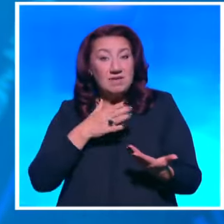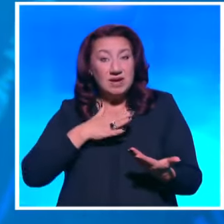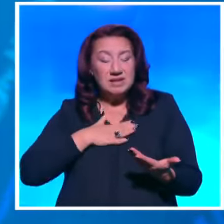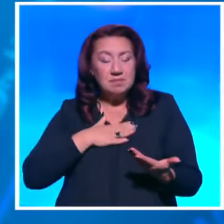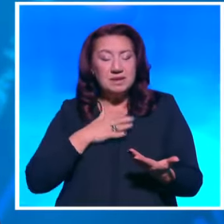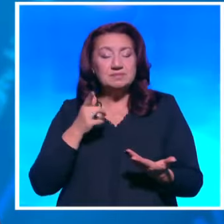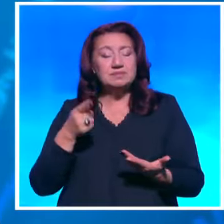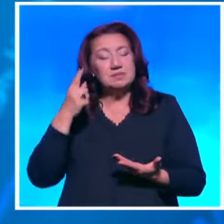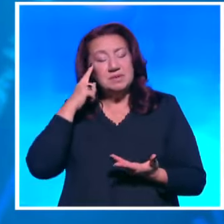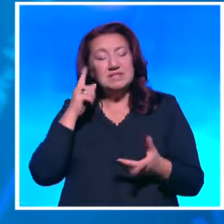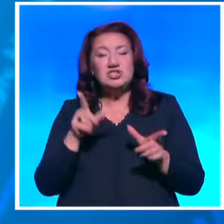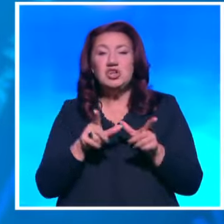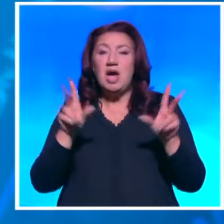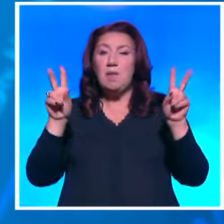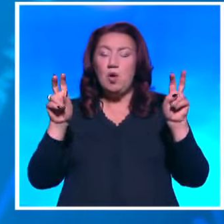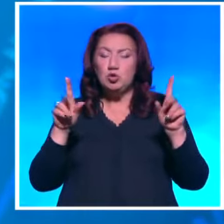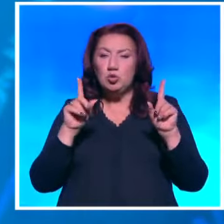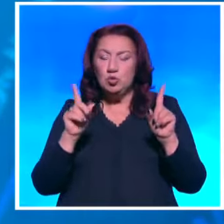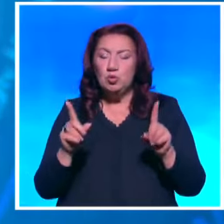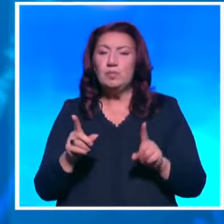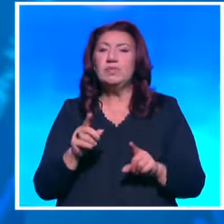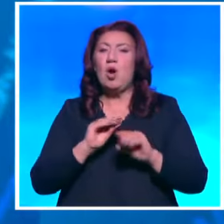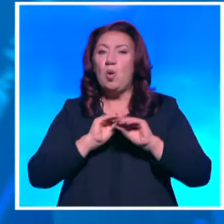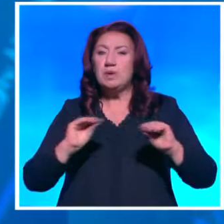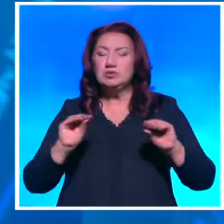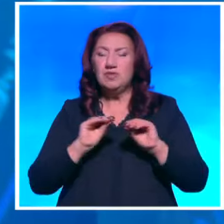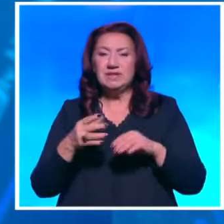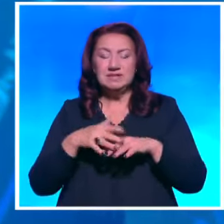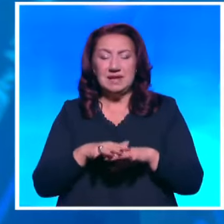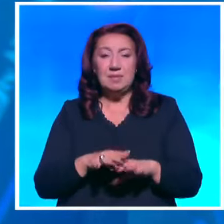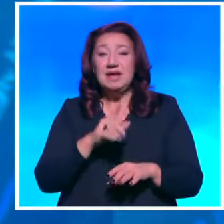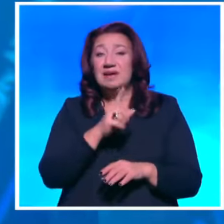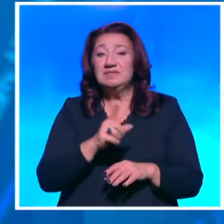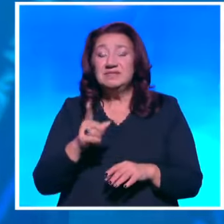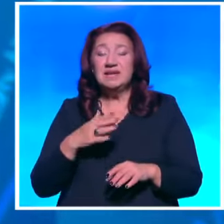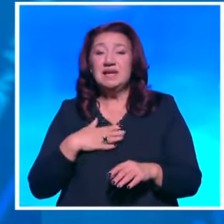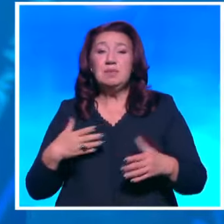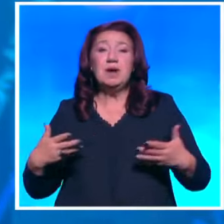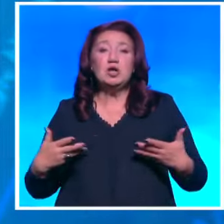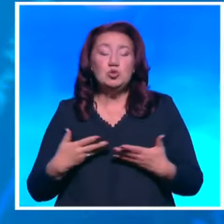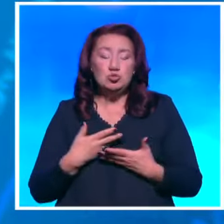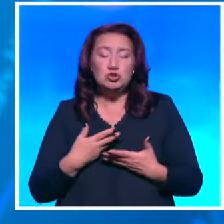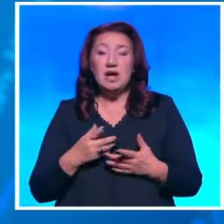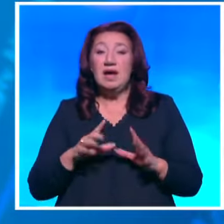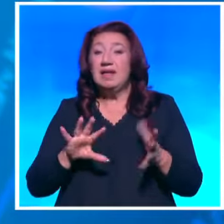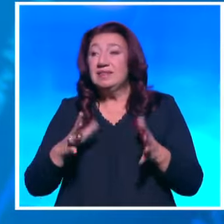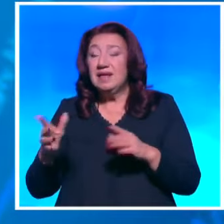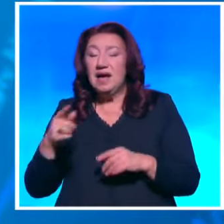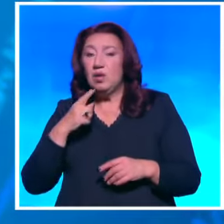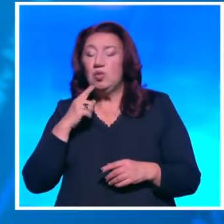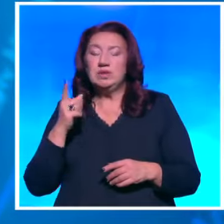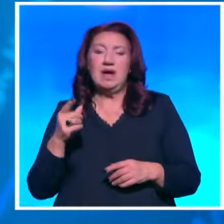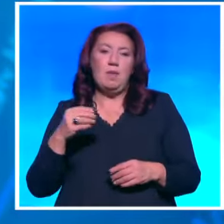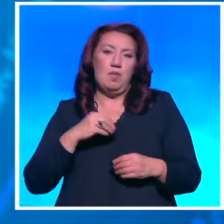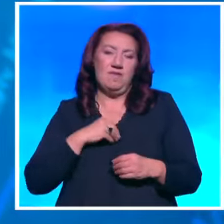образователна система трябва да бъде всеки има огромната нужда някой да повярва в него. Както Румен Пенин повярва в мен, и за мен винаги ще бъде будител номер